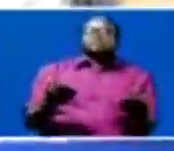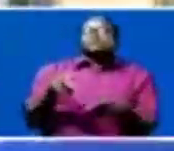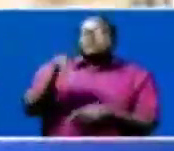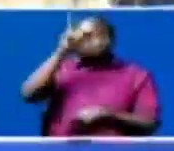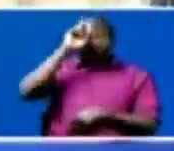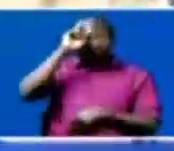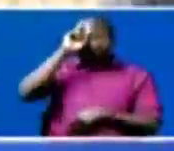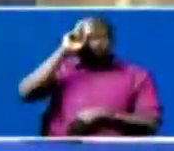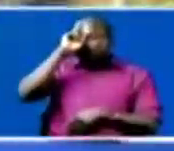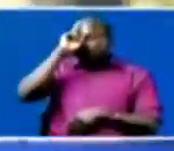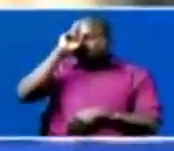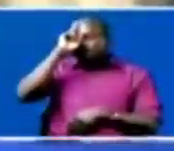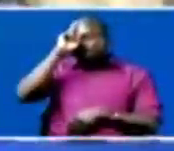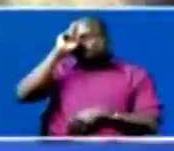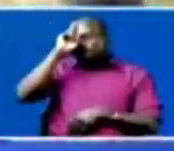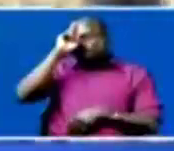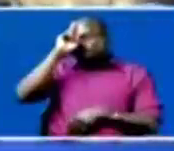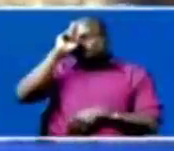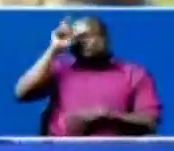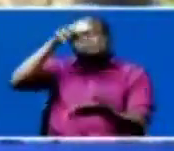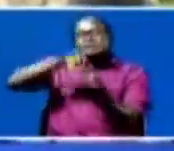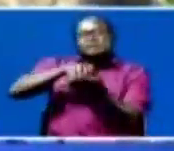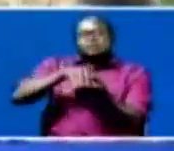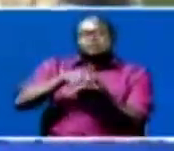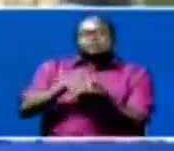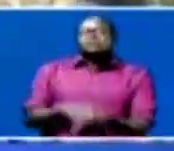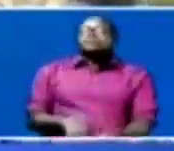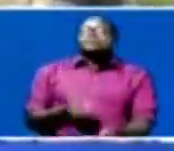polisi cha Kenyatta kupitia nambari